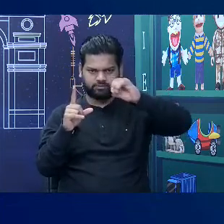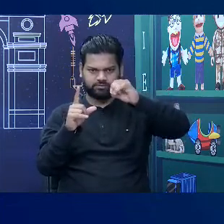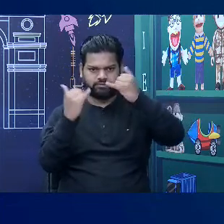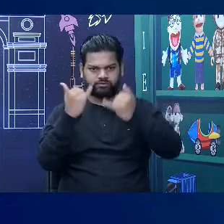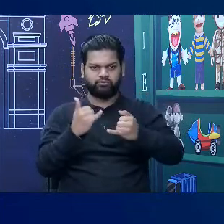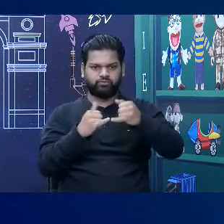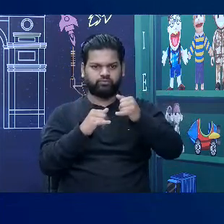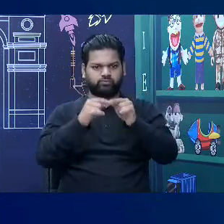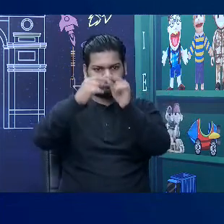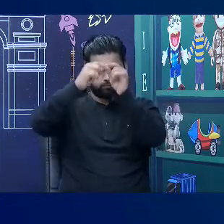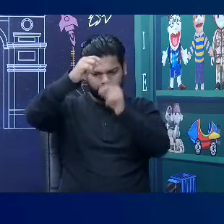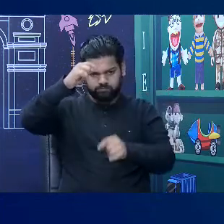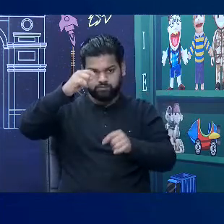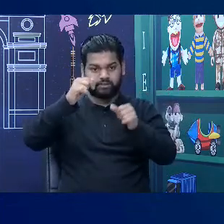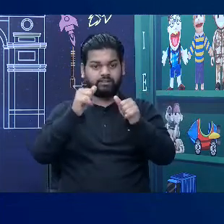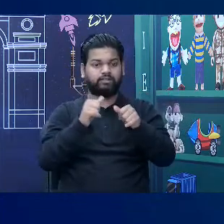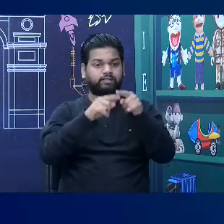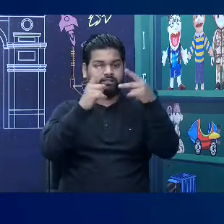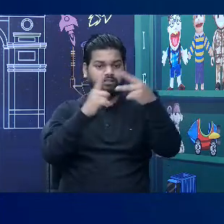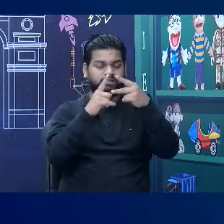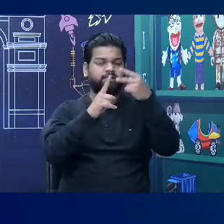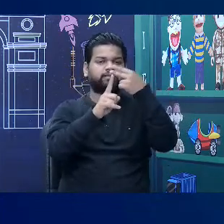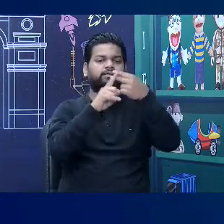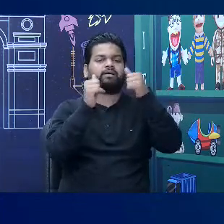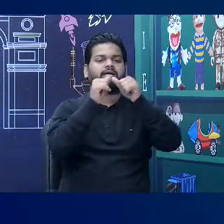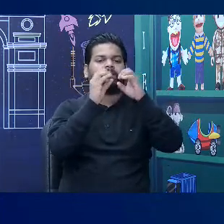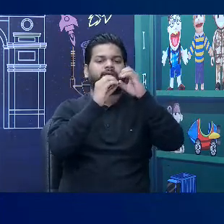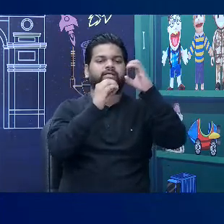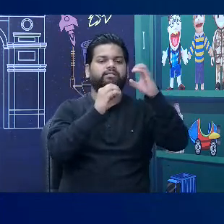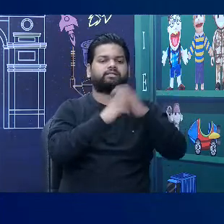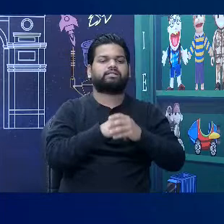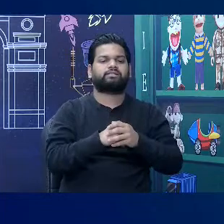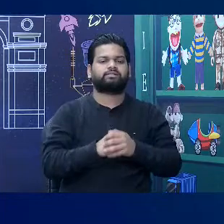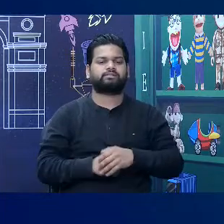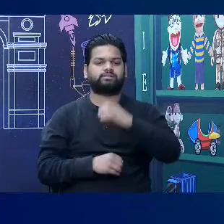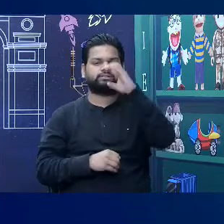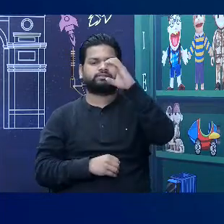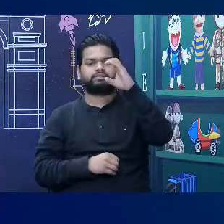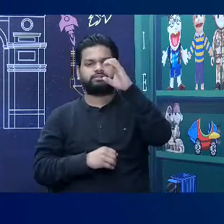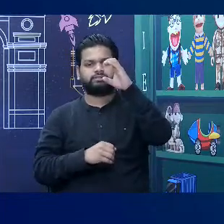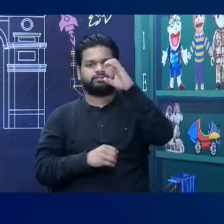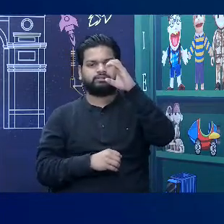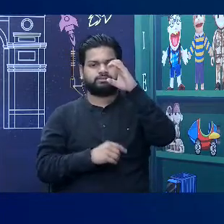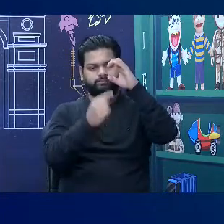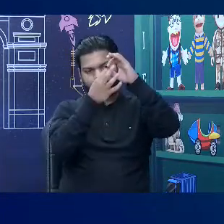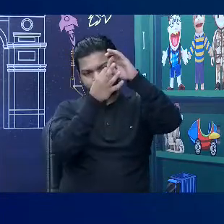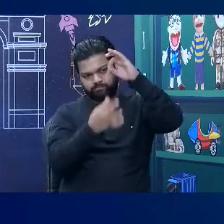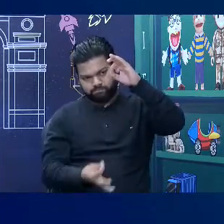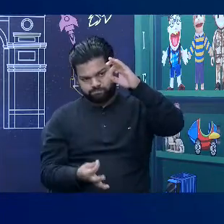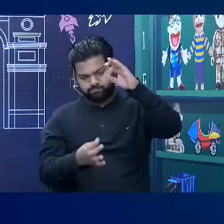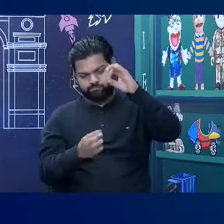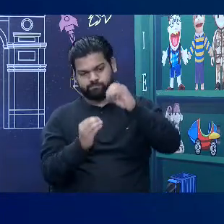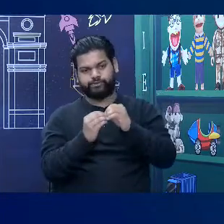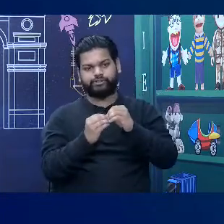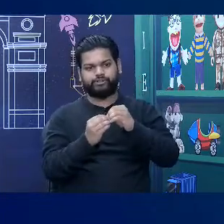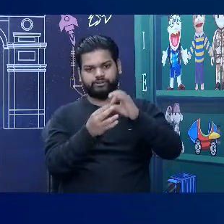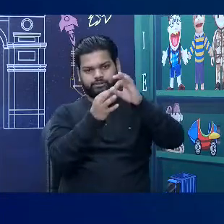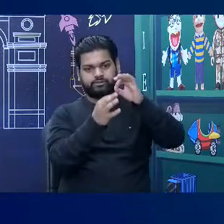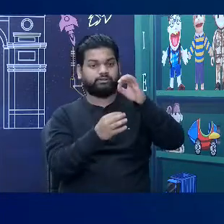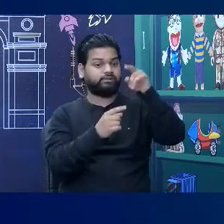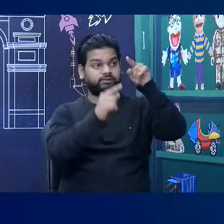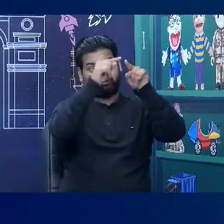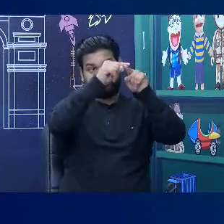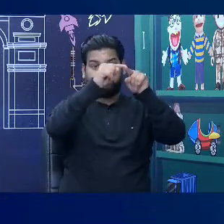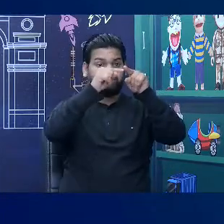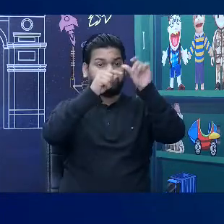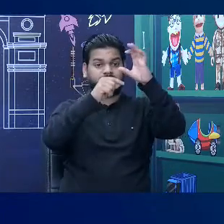3k एंड 4k, है ना. मैंने आपको बताया था इसको 3 और 4 नहीं लिखना है, वो रॉन्ग हो जाएगा. 3k एंड 4k. अब बच्चों cos